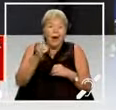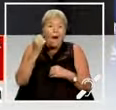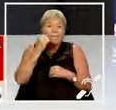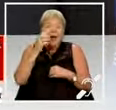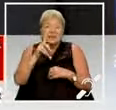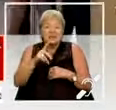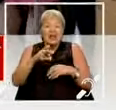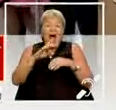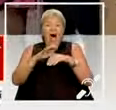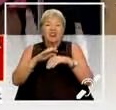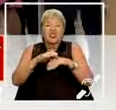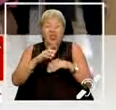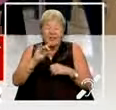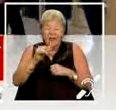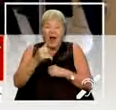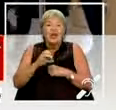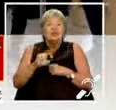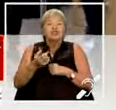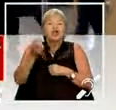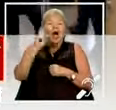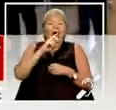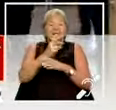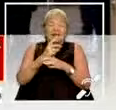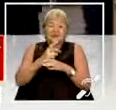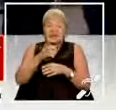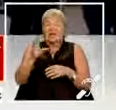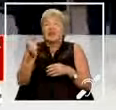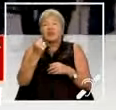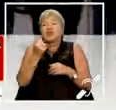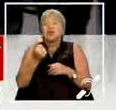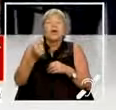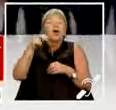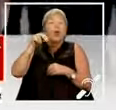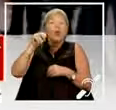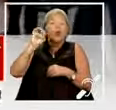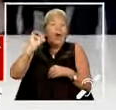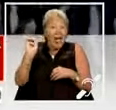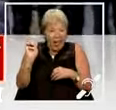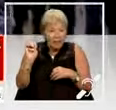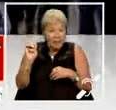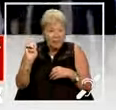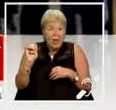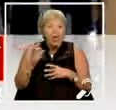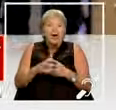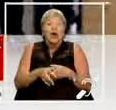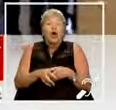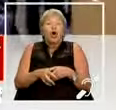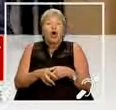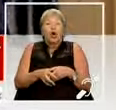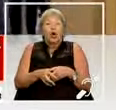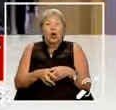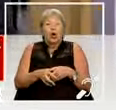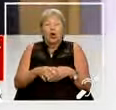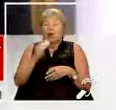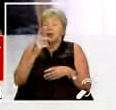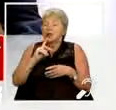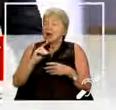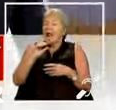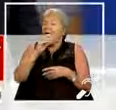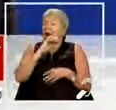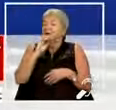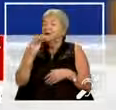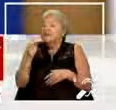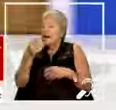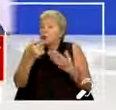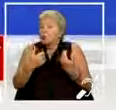Brazilia, Argentina și alte state din zonă și Uniunea Europeană. Aș spune că la nivelul